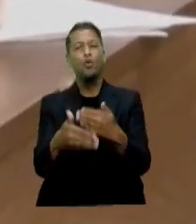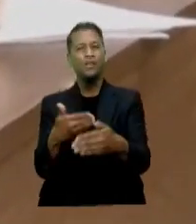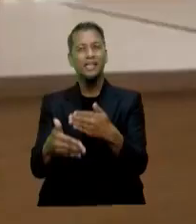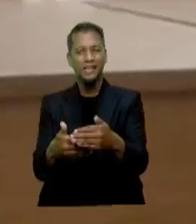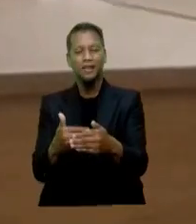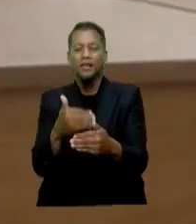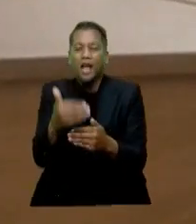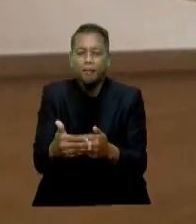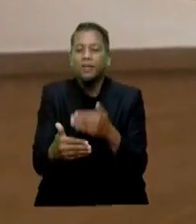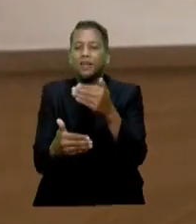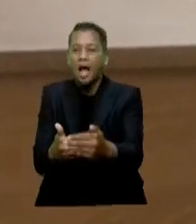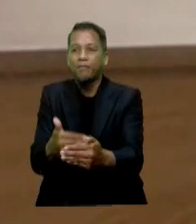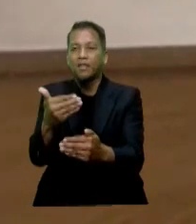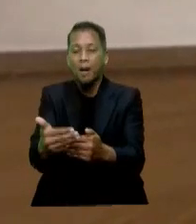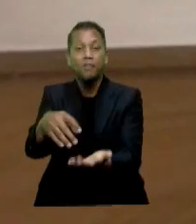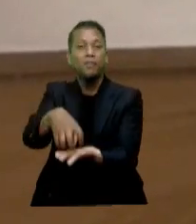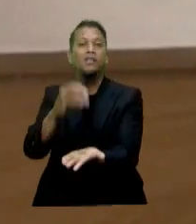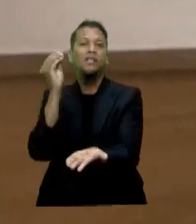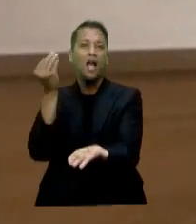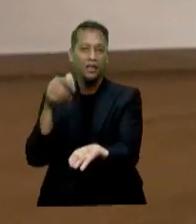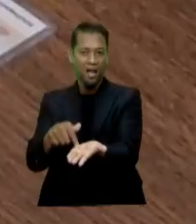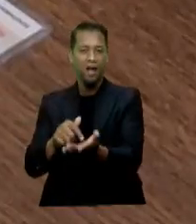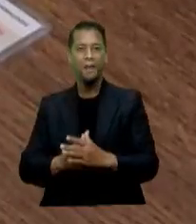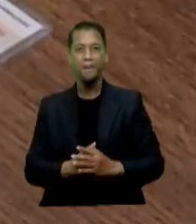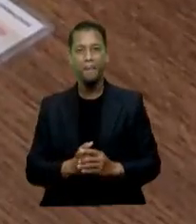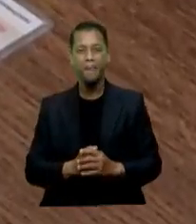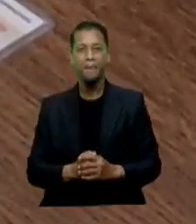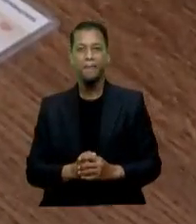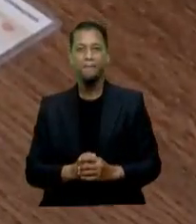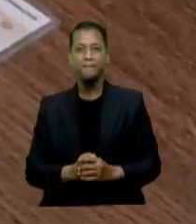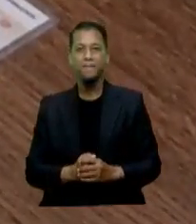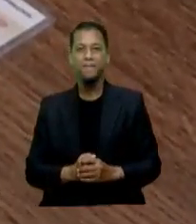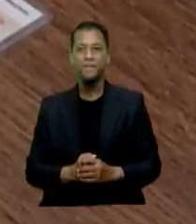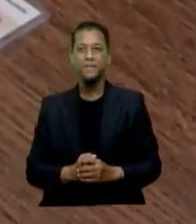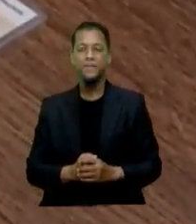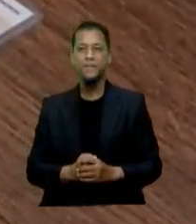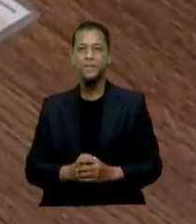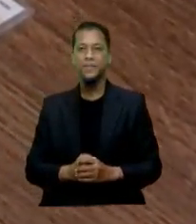di Jakarta. Dari Bandung, Jawa Barat, Billy Maulana Finkran, iNews melaporkan.